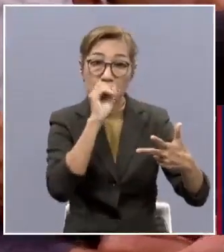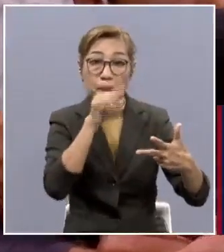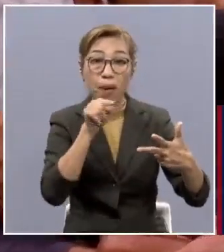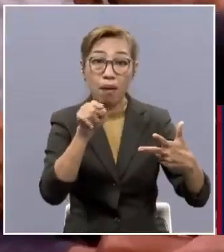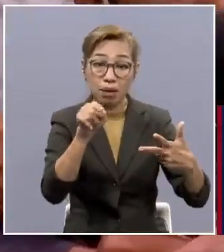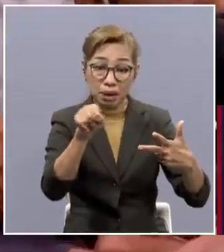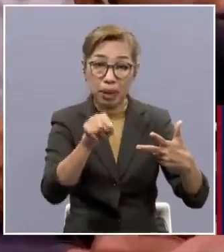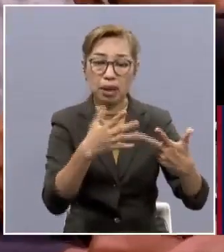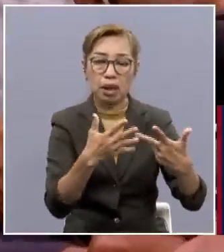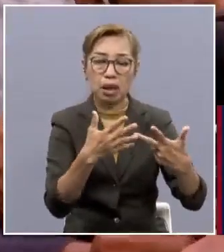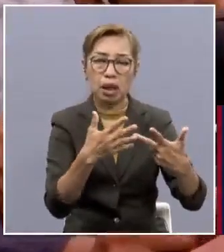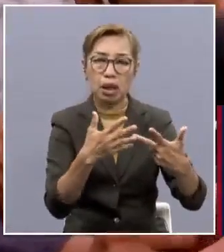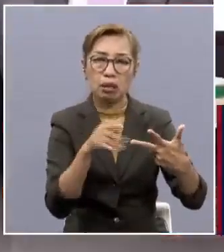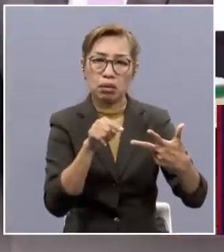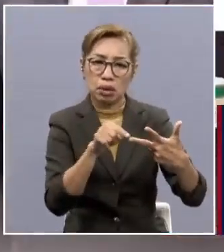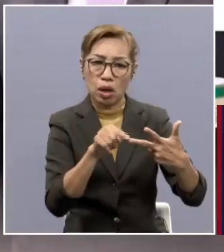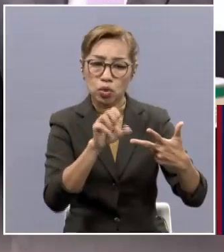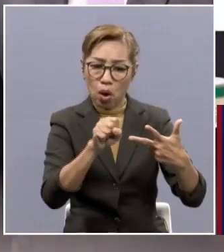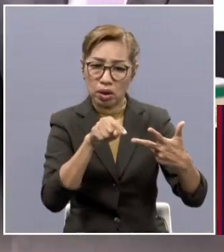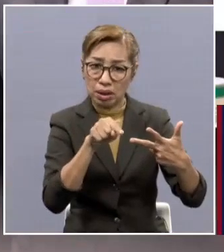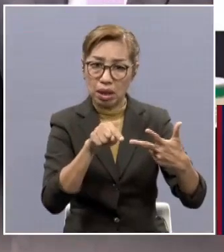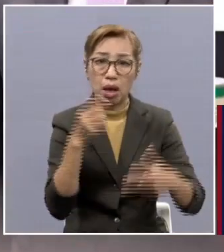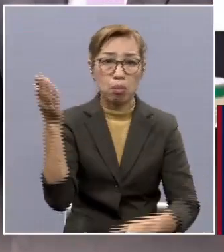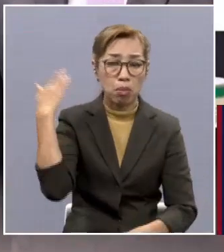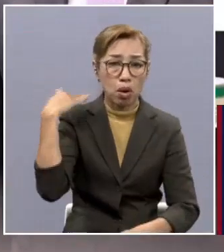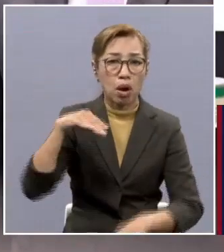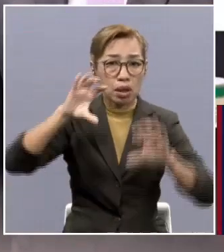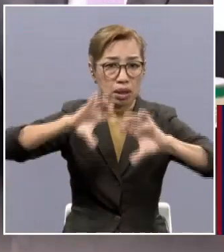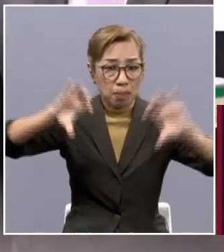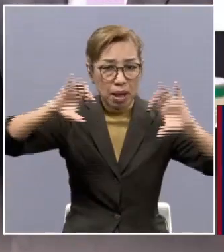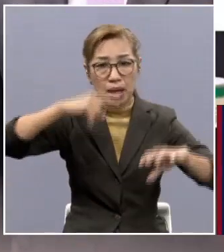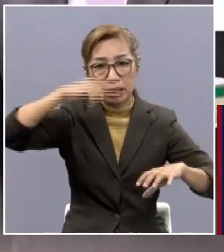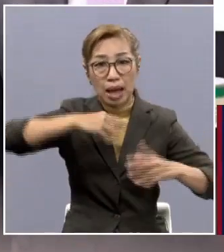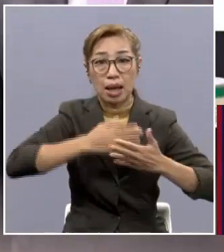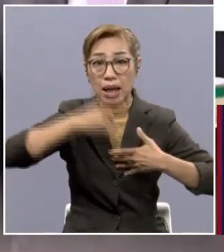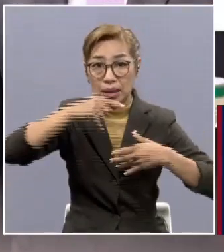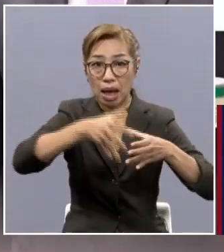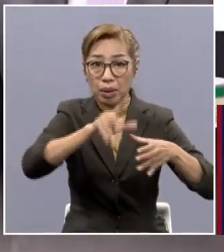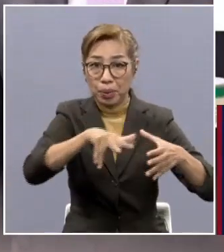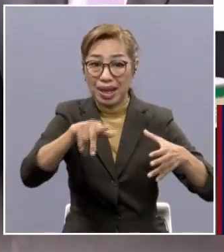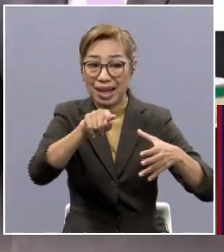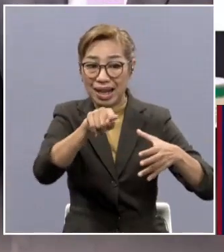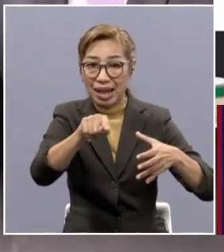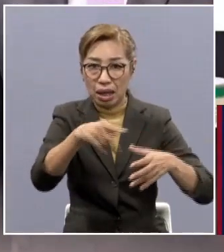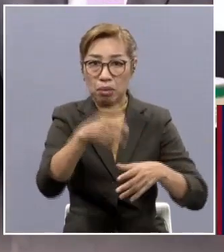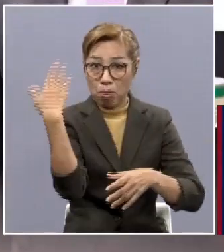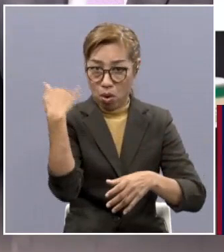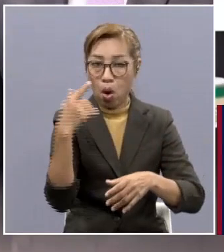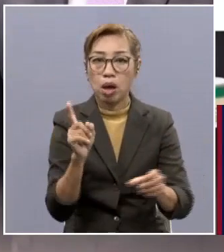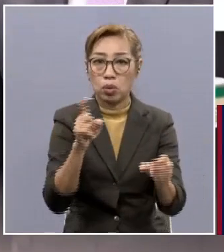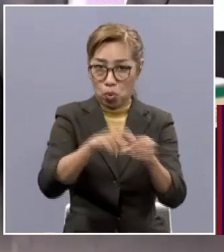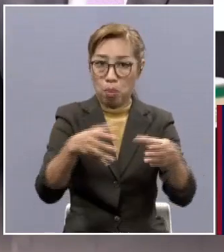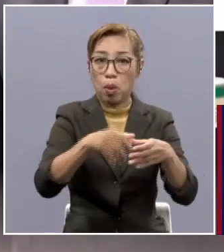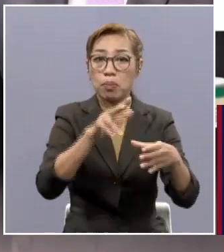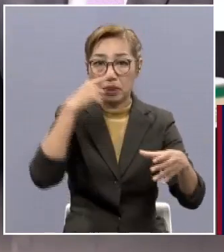วสอเสือที่เป็นอดีตนักการเมืองสมัยรัฐบาลไทยรักไทยอักษรย่อสอเสือที่ว่าจะอยู่ในรายชื่อแคนดิเดตนายกของเพื่อไทยเนี่ย